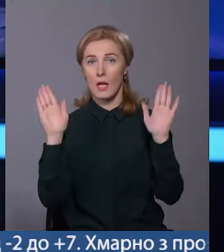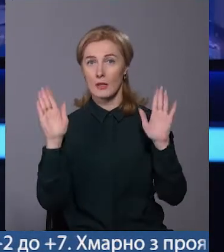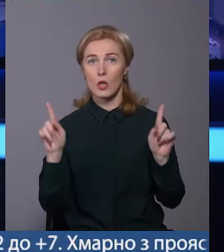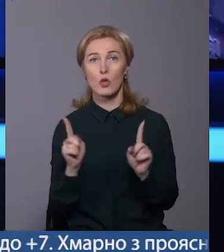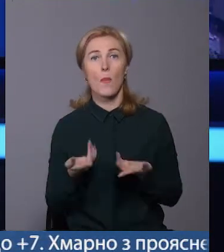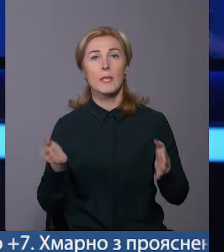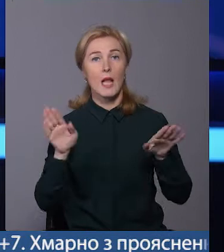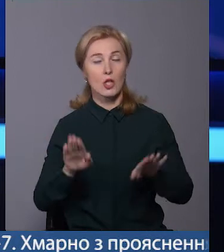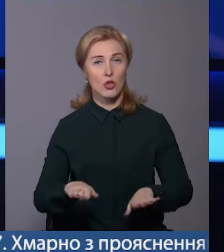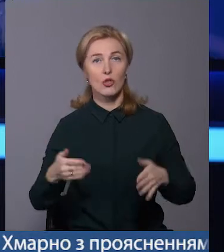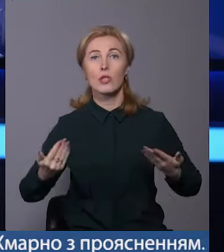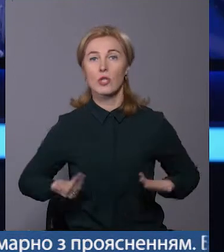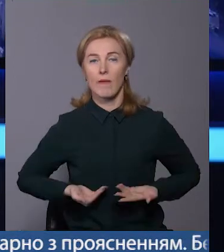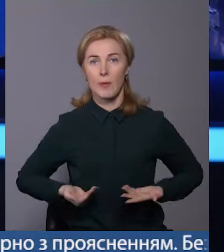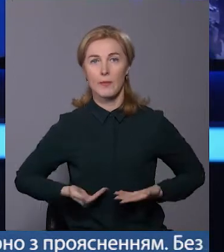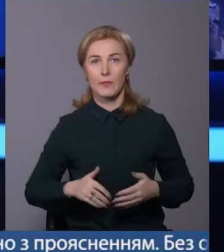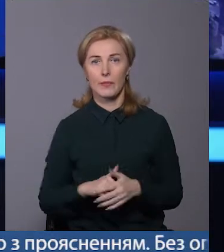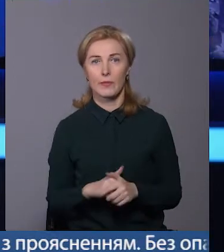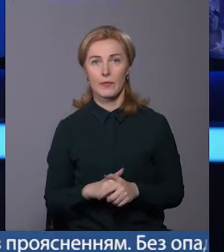щоб залишитись живим.